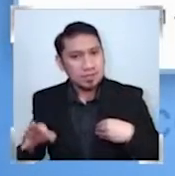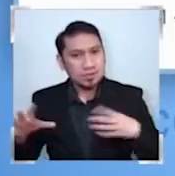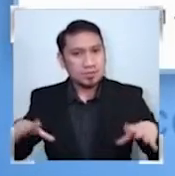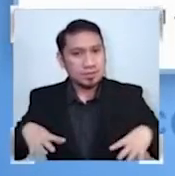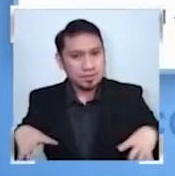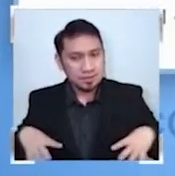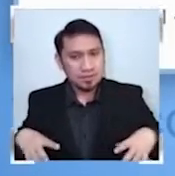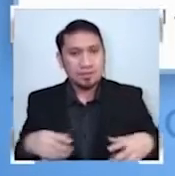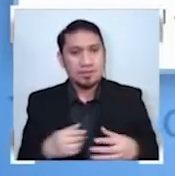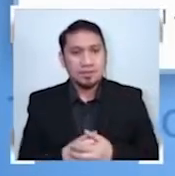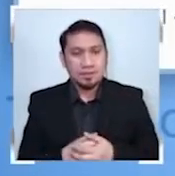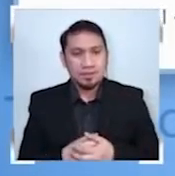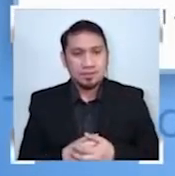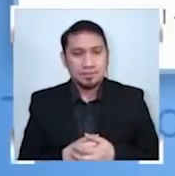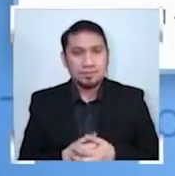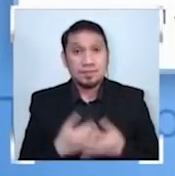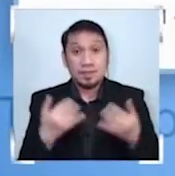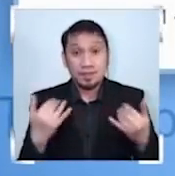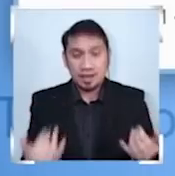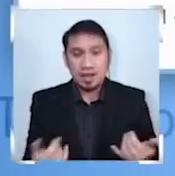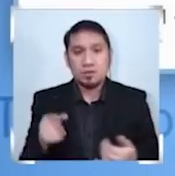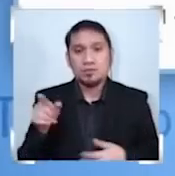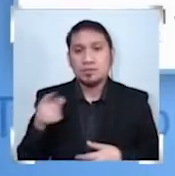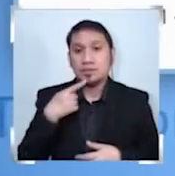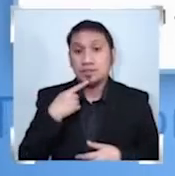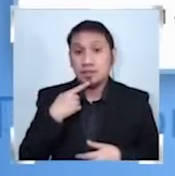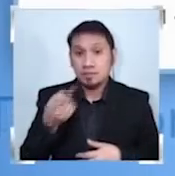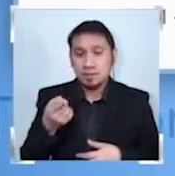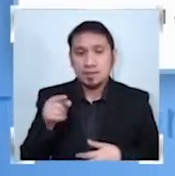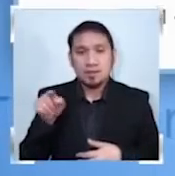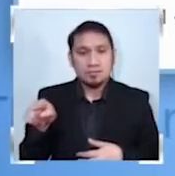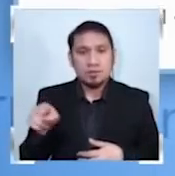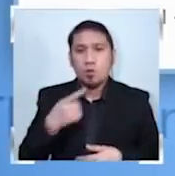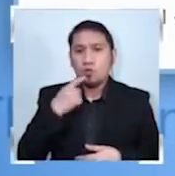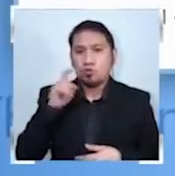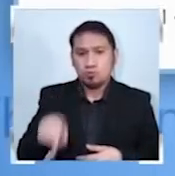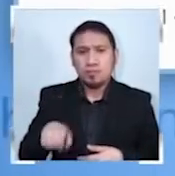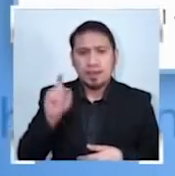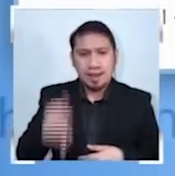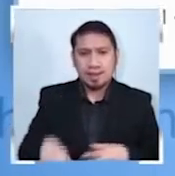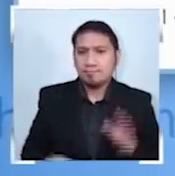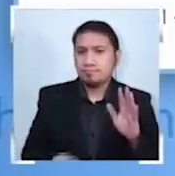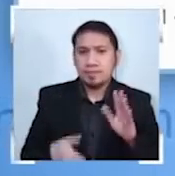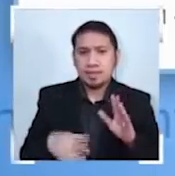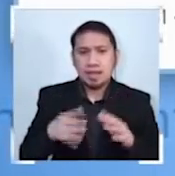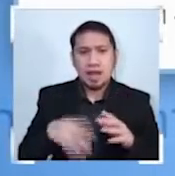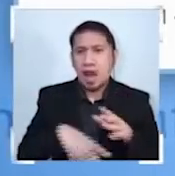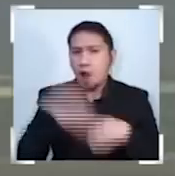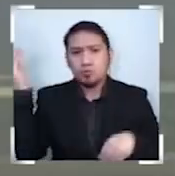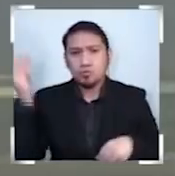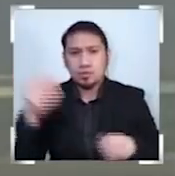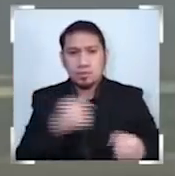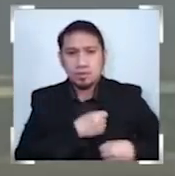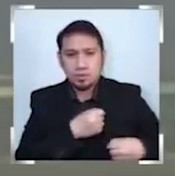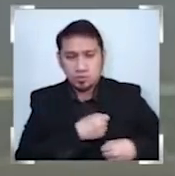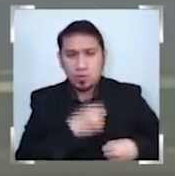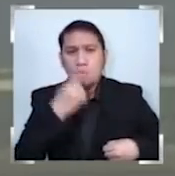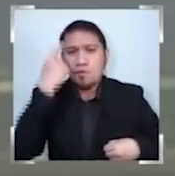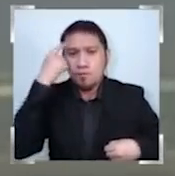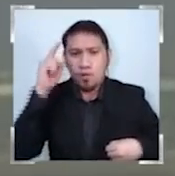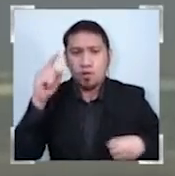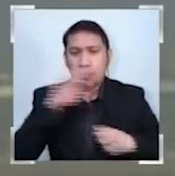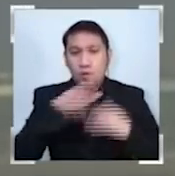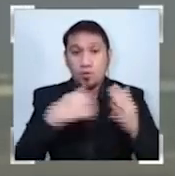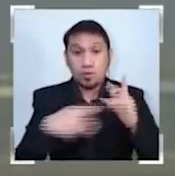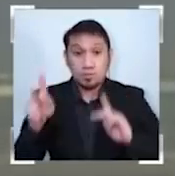Guterres kay Putin na pauwiin ang kanyang mga sundalo at itigil ang gulo sa ngalan ng sangkatauhan. Si Pope Francis